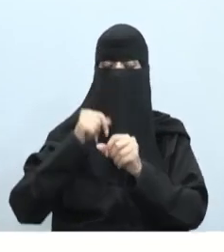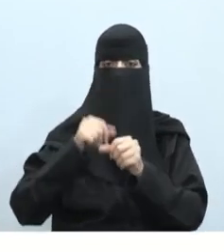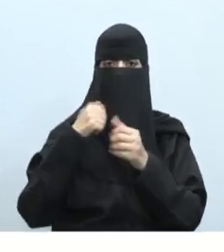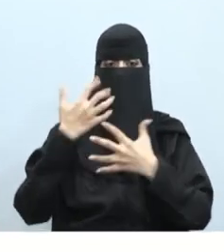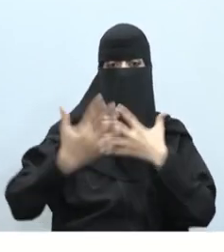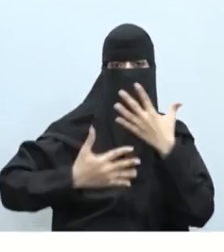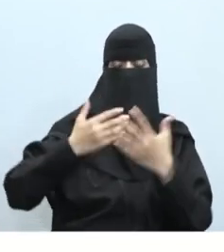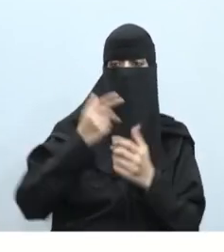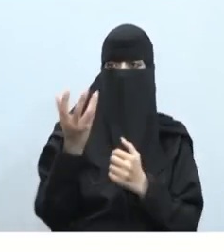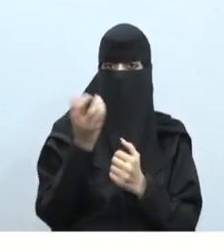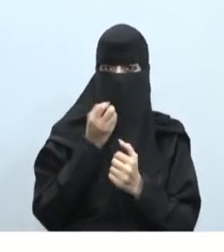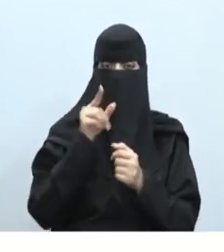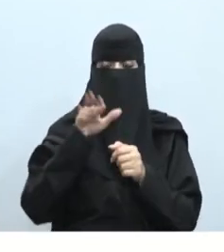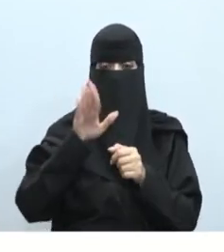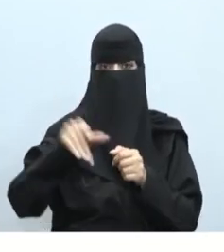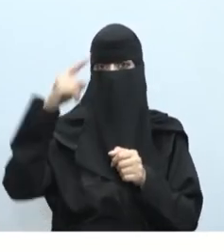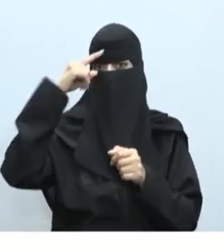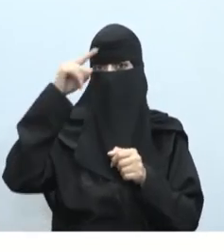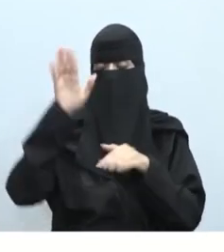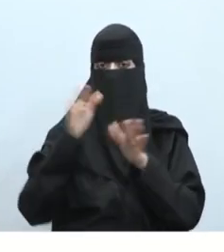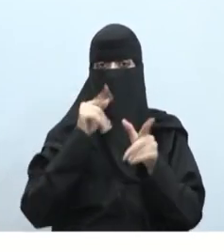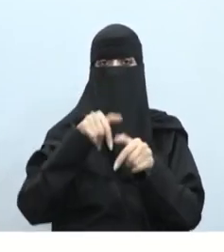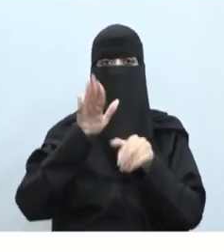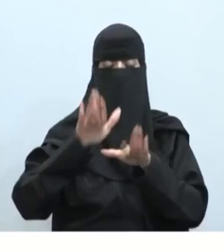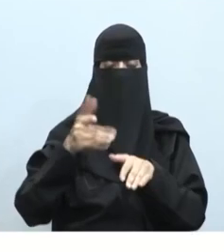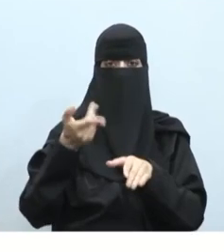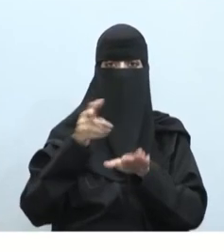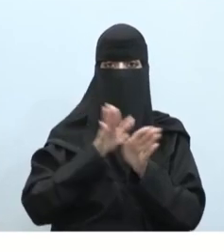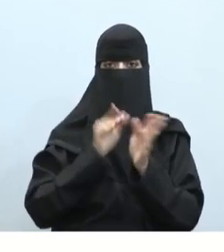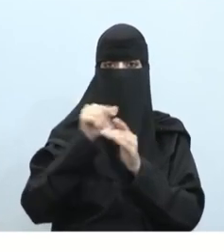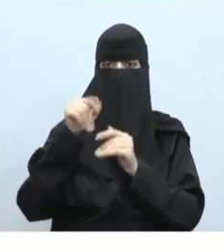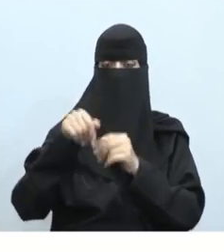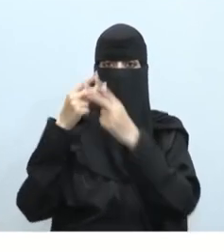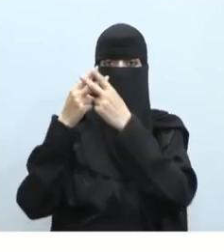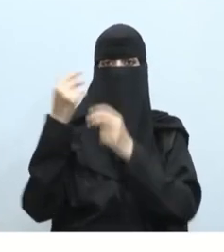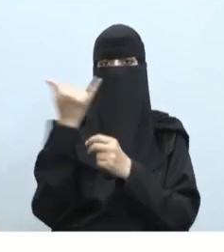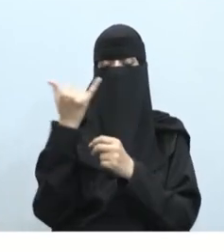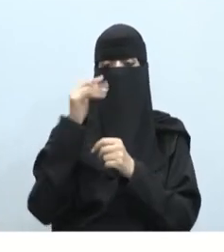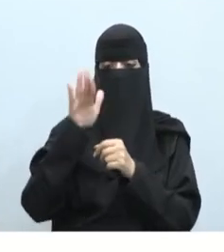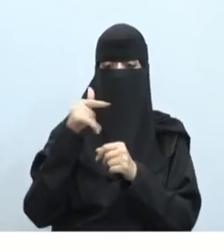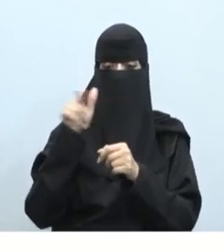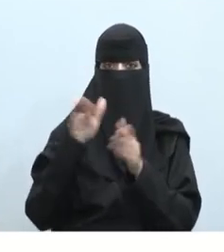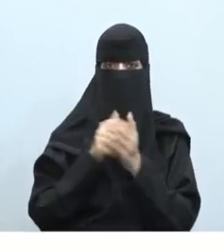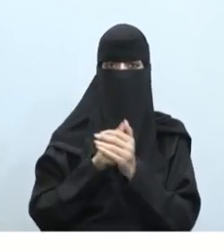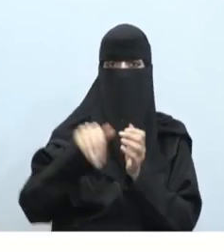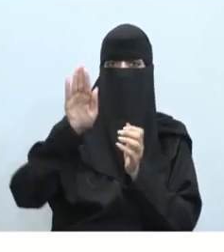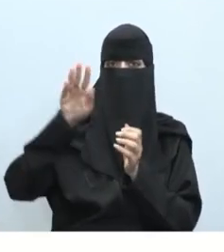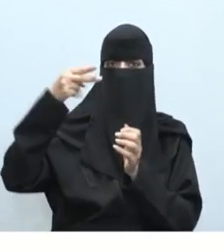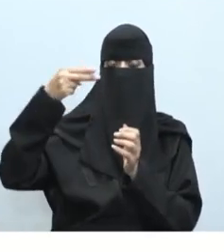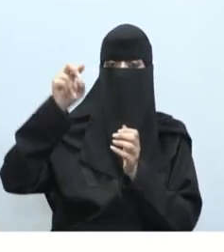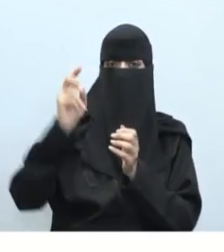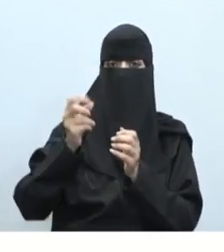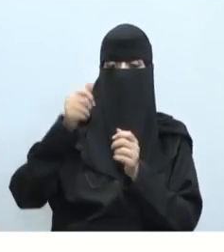تصدر منها واخذنا مثال او تعرفنا على احدى النجوم المهمه وهي الشعره اليمانيه